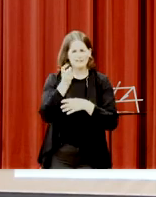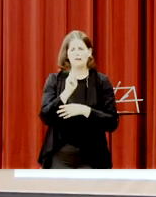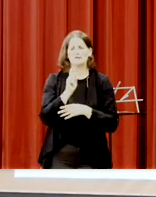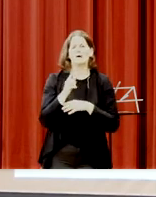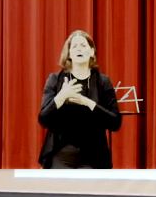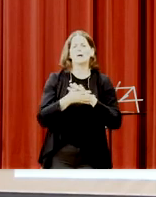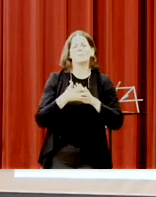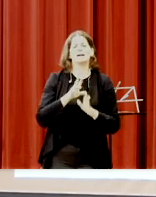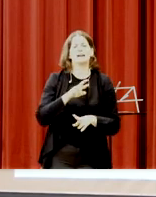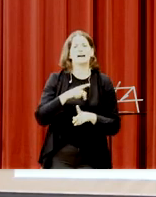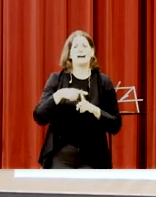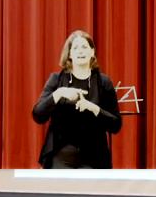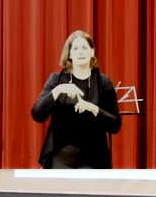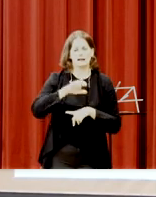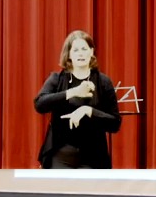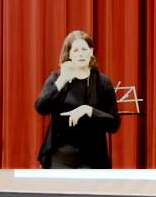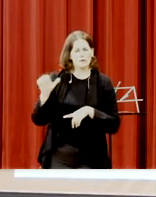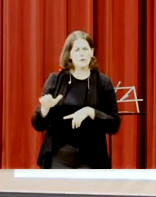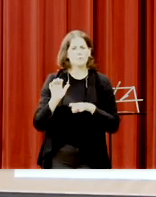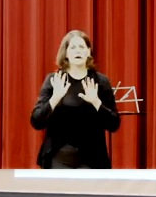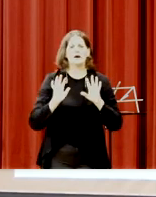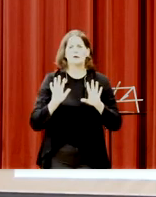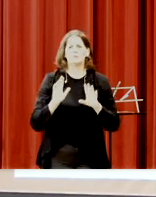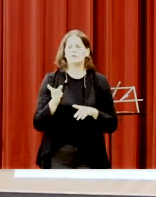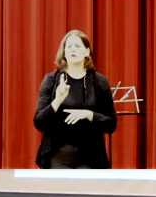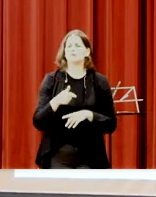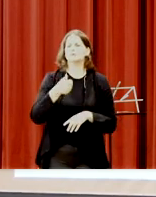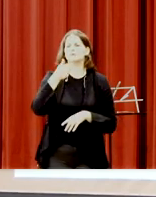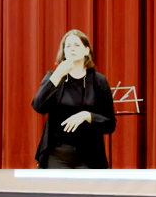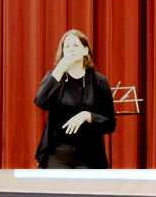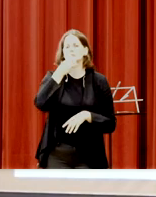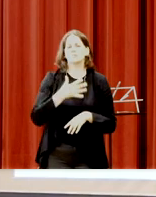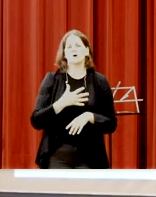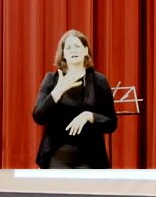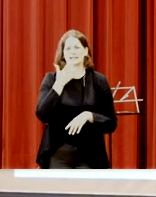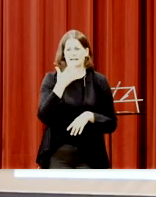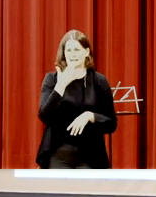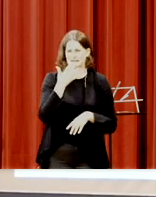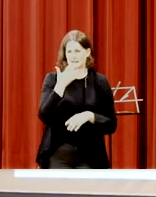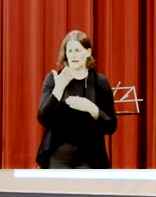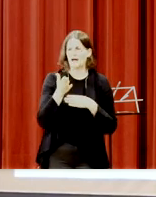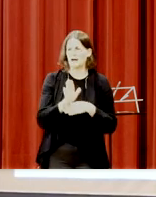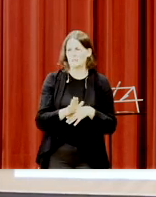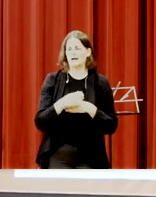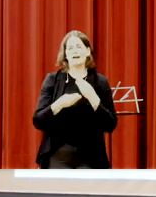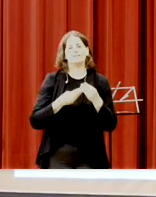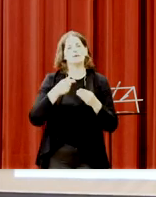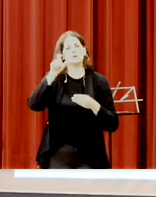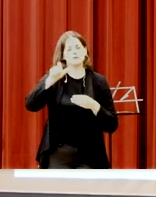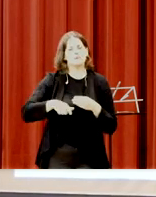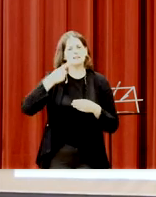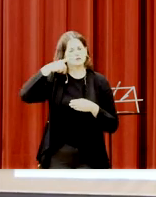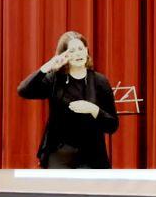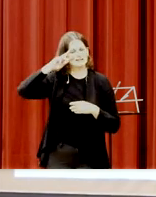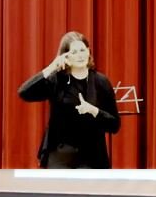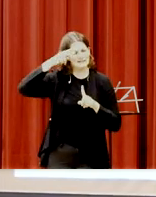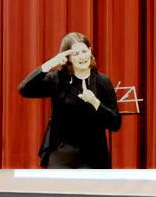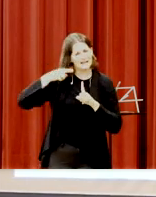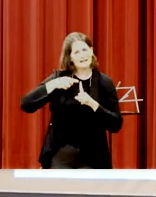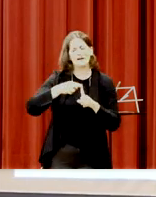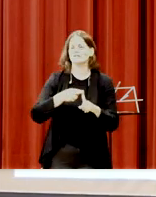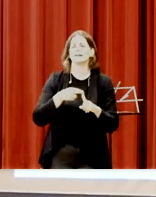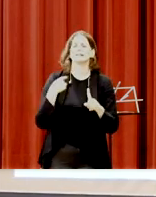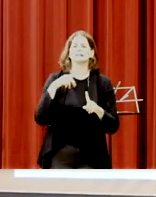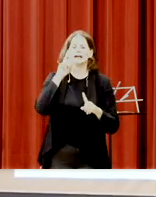extern, per una referència, on s'evidencia que aquesta singularitat territorial que tenim nosaltres no és incompatible, al